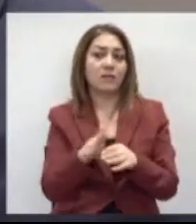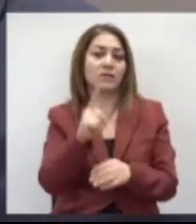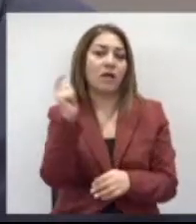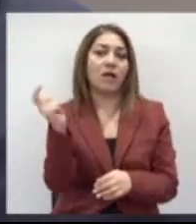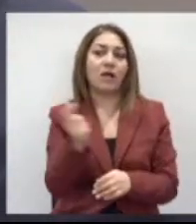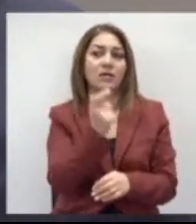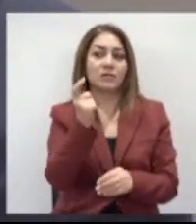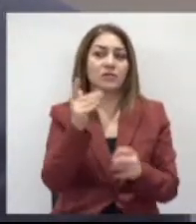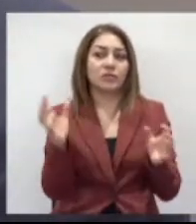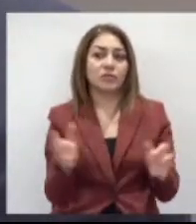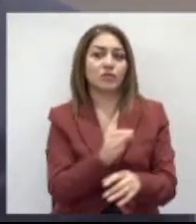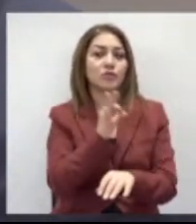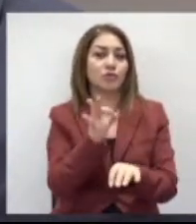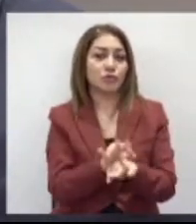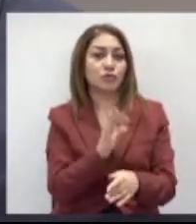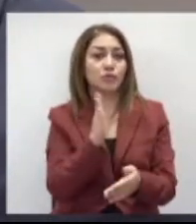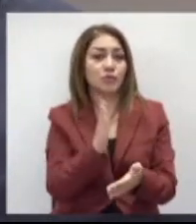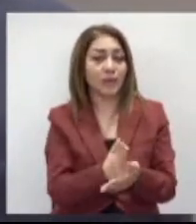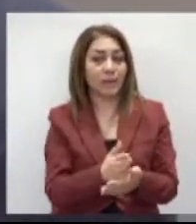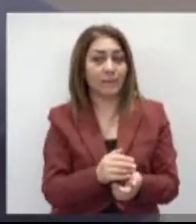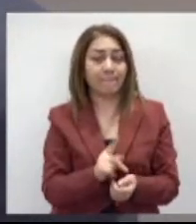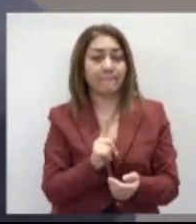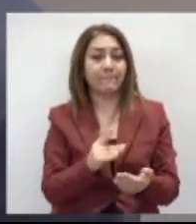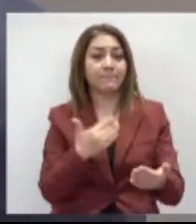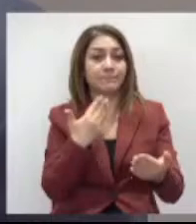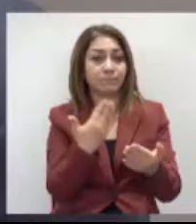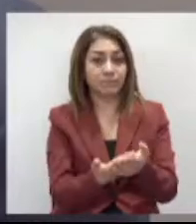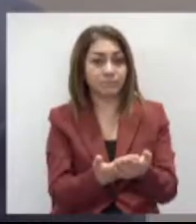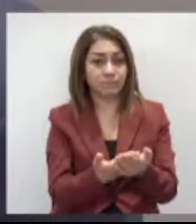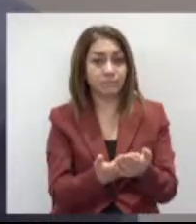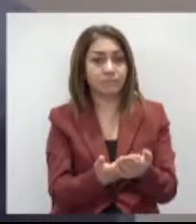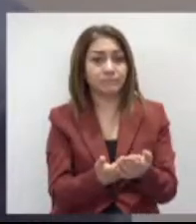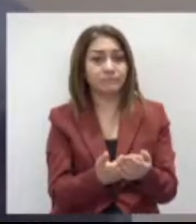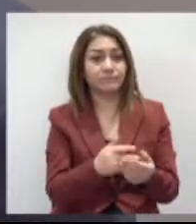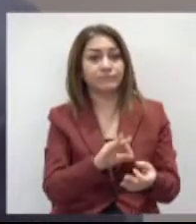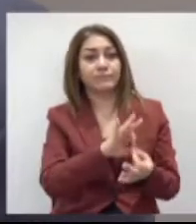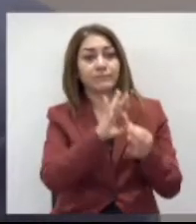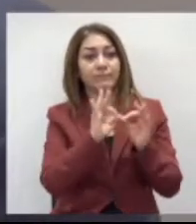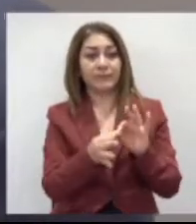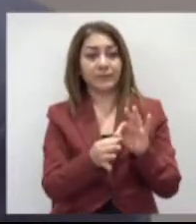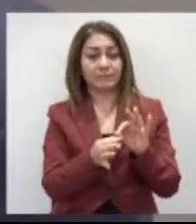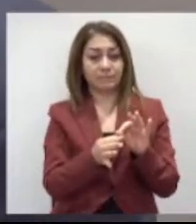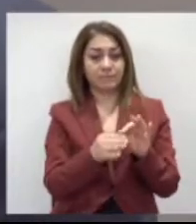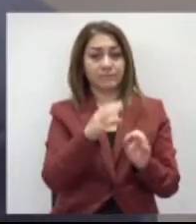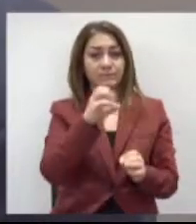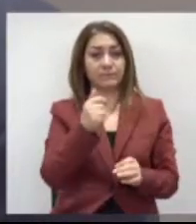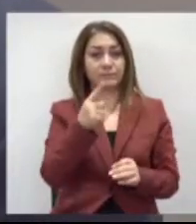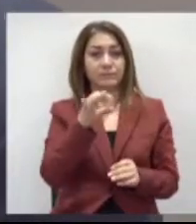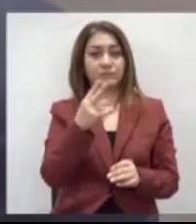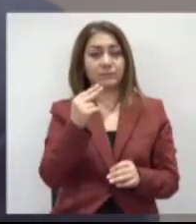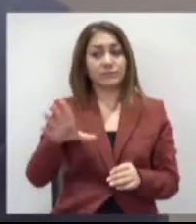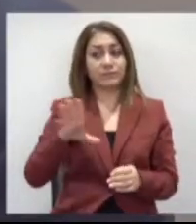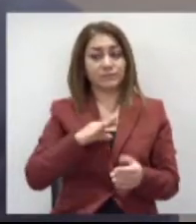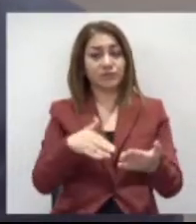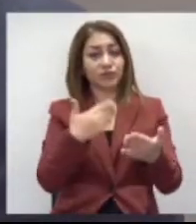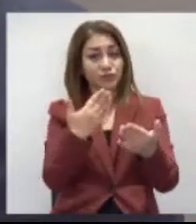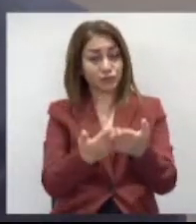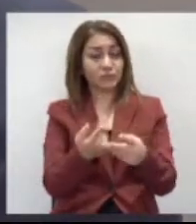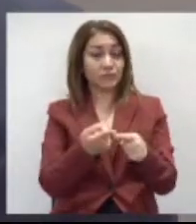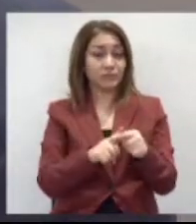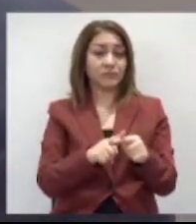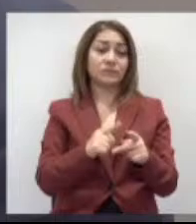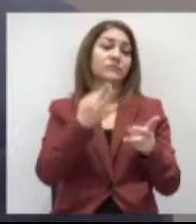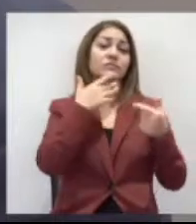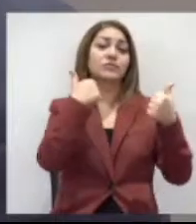անկախության երաշխիքներ։ Եվ դրա համար այն առաջարկությունը, այն ձևակերպումը, որը որ տվել ենք մենք սակունցի հետ, հետևյալն է. օրենսդիր, գործադիր